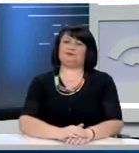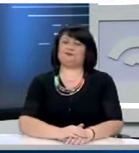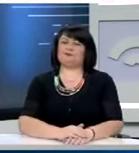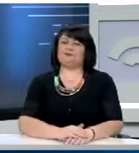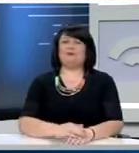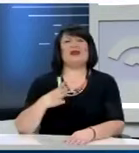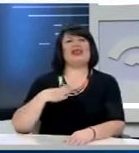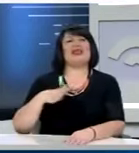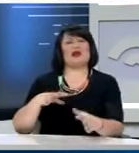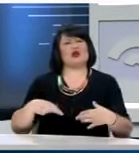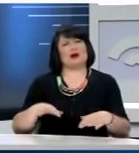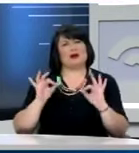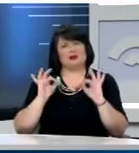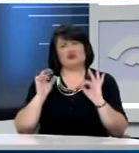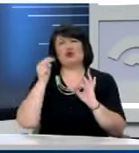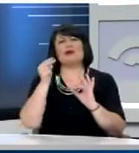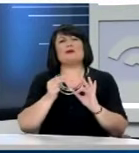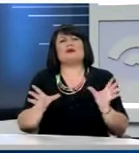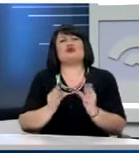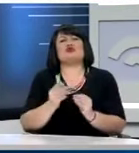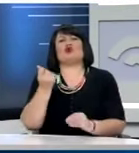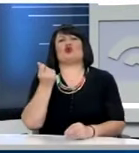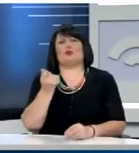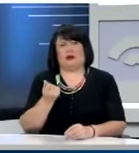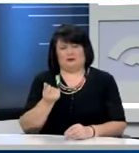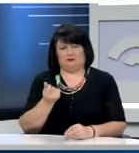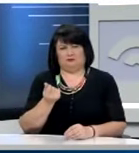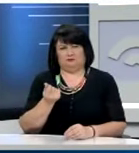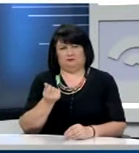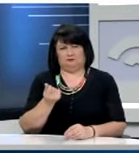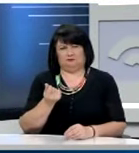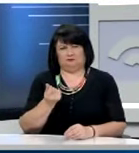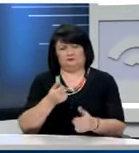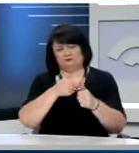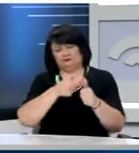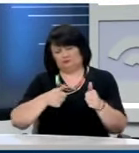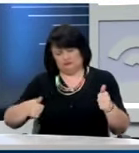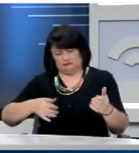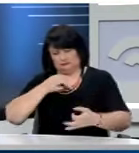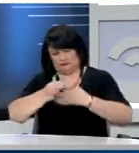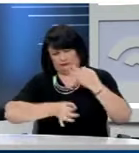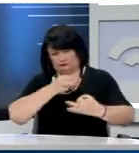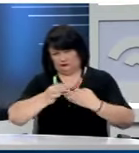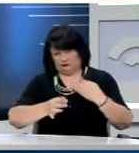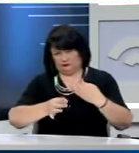Και θέλω να ξεκινήσω από τα ζητήματα της οικονομίας για να πάρουμε τα πράγματα με τη σειρά.